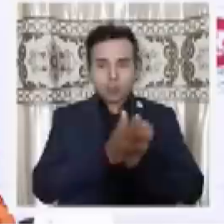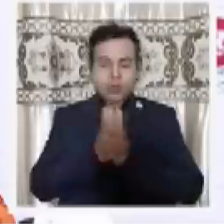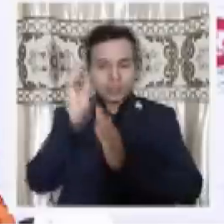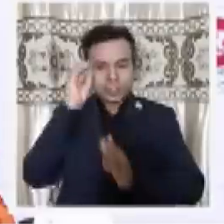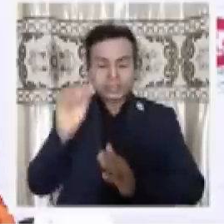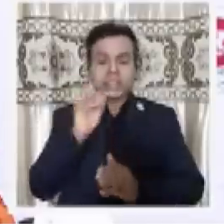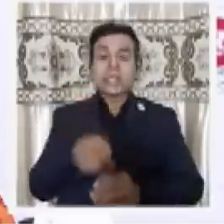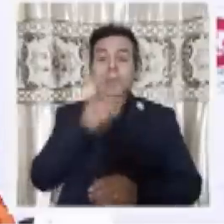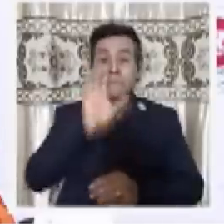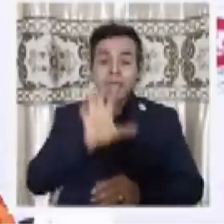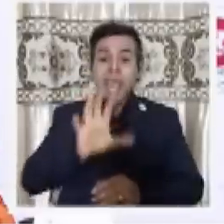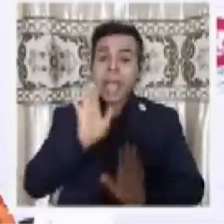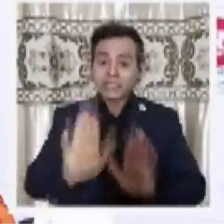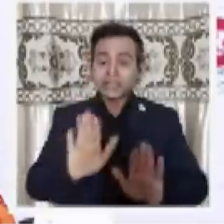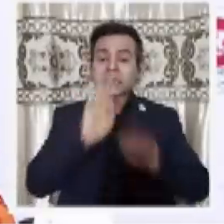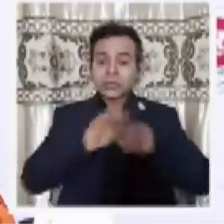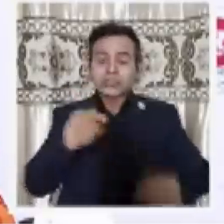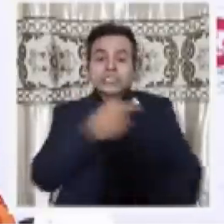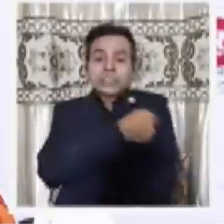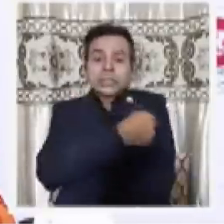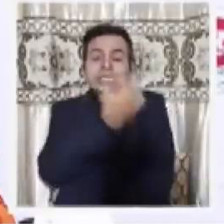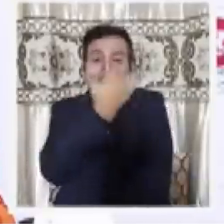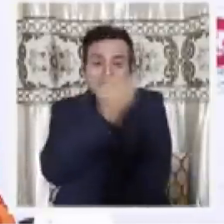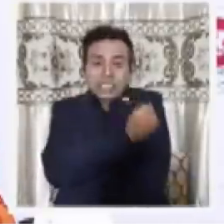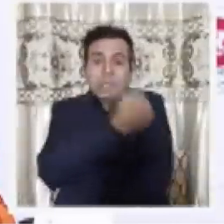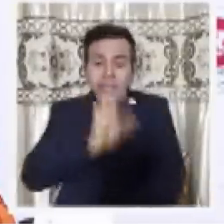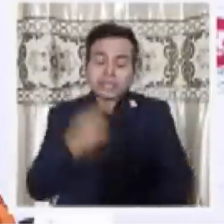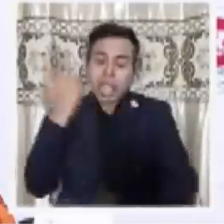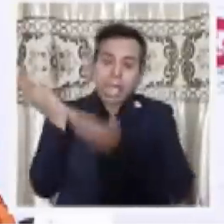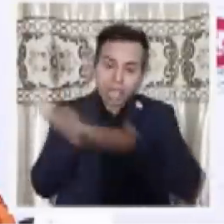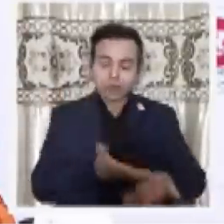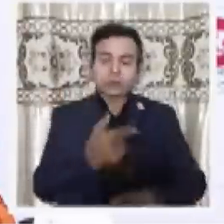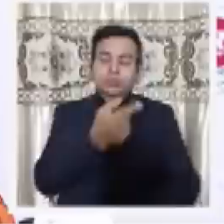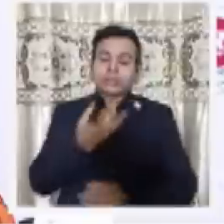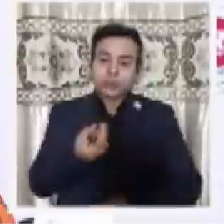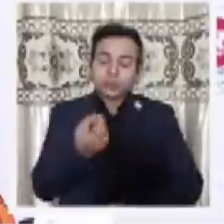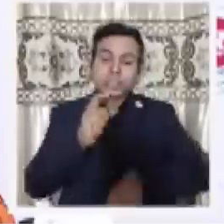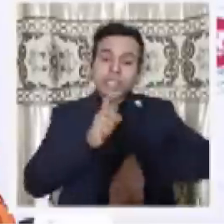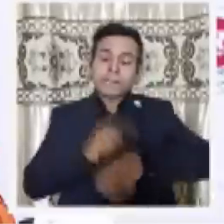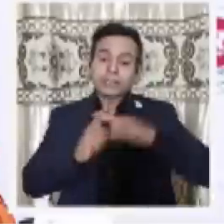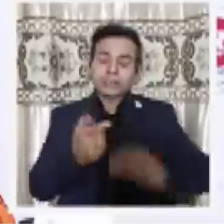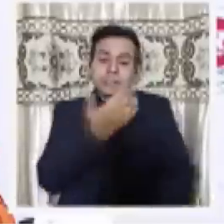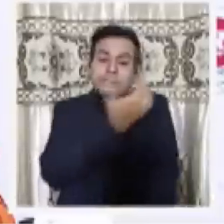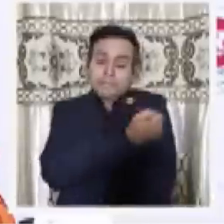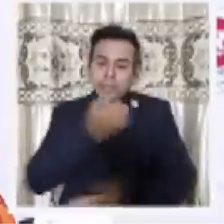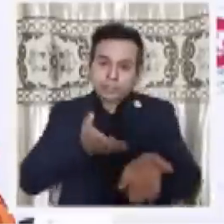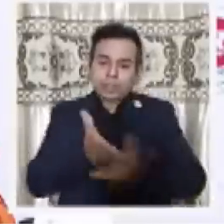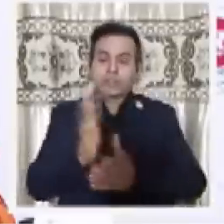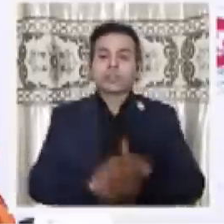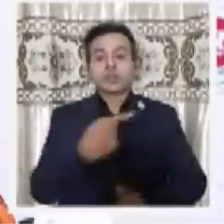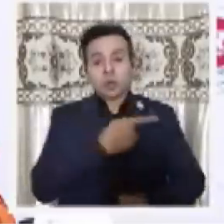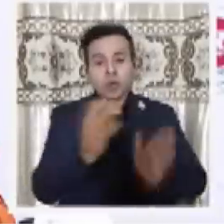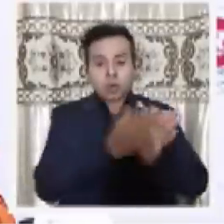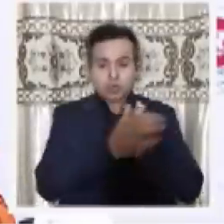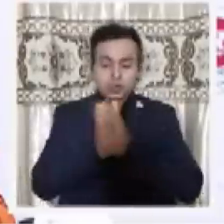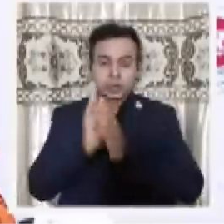জানানো হচ্ছে এবং আপনাদেরকে আবারও আহ্বান জানানো হচ্ছে যে ইপিআই টিকা কেন্দ্রগুলিতে আসুন এবং টিকা দিন।